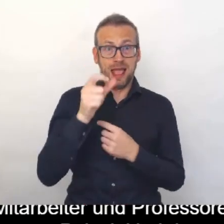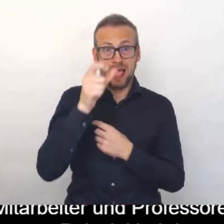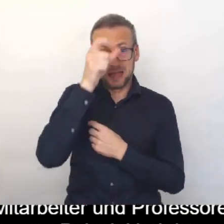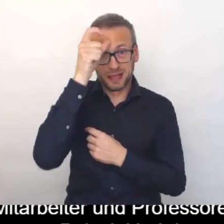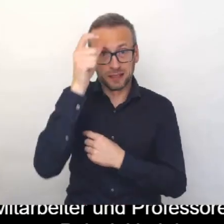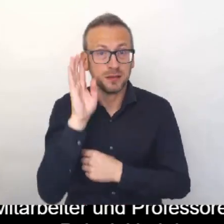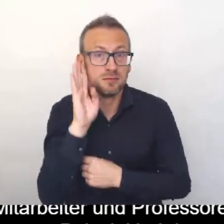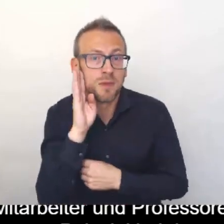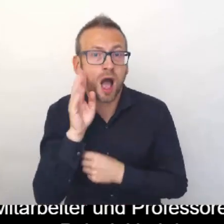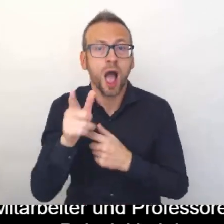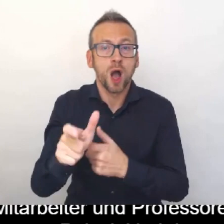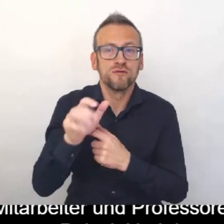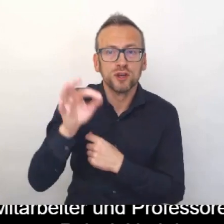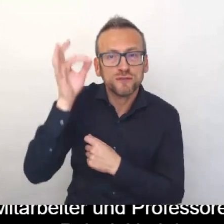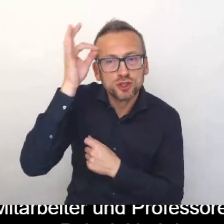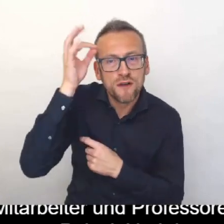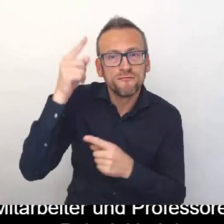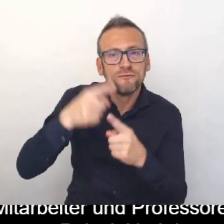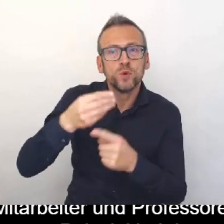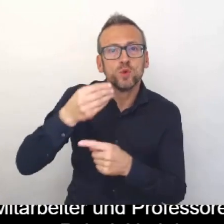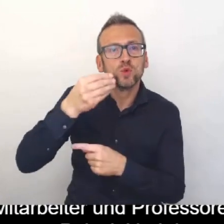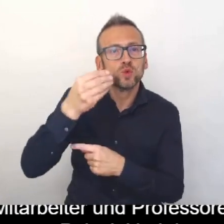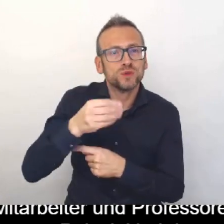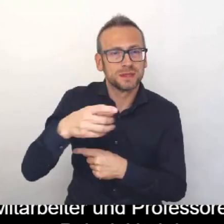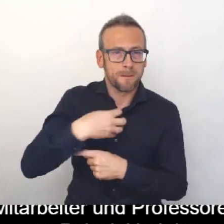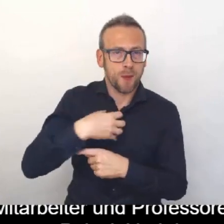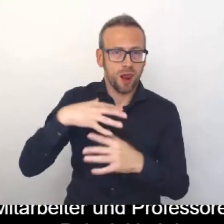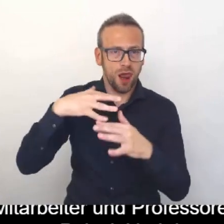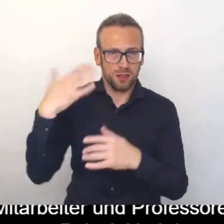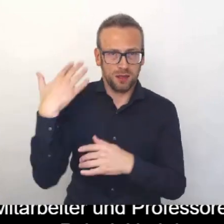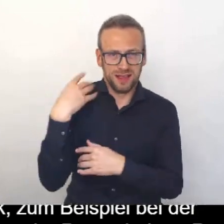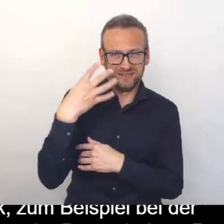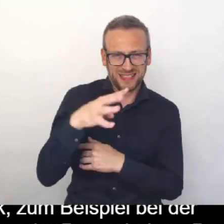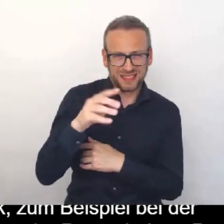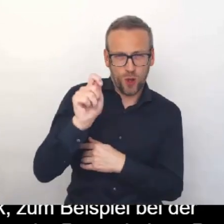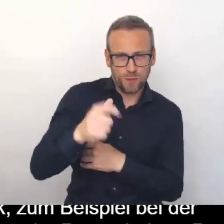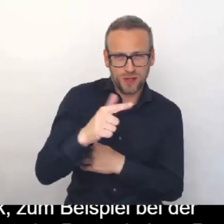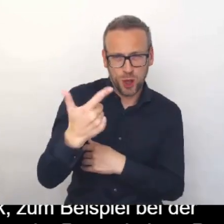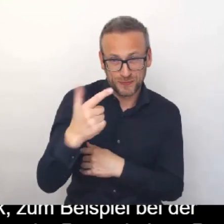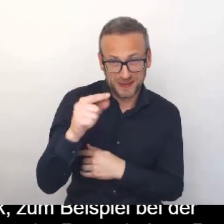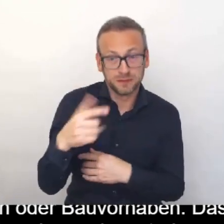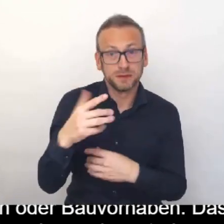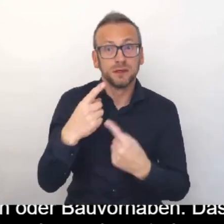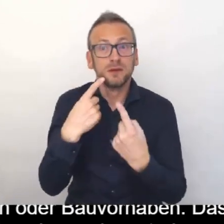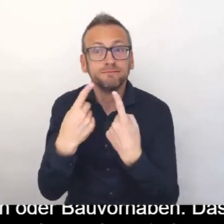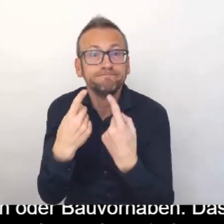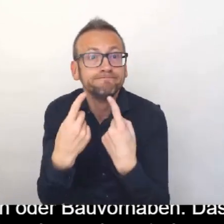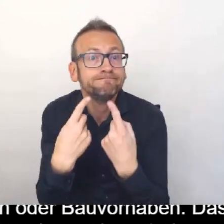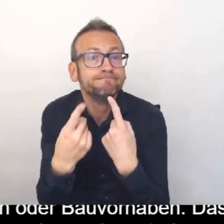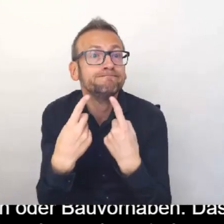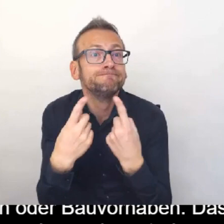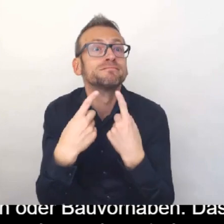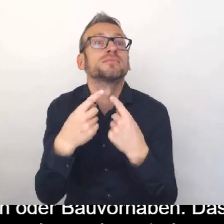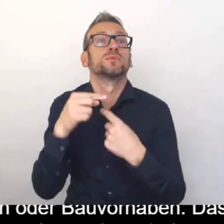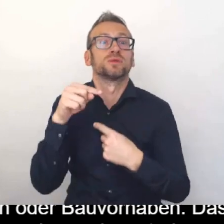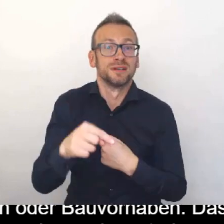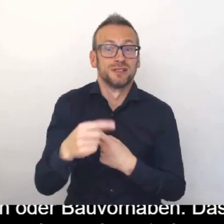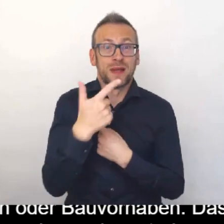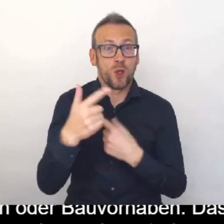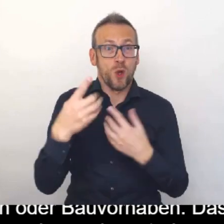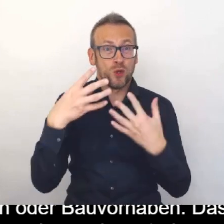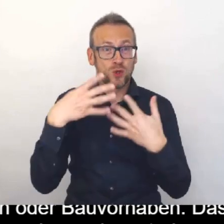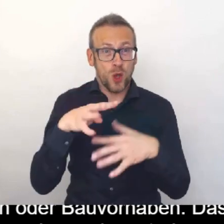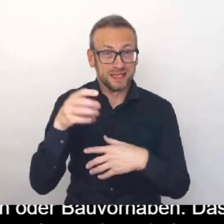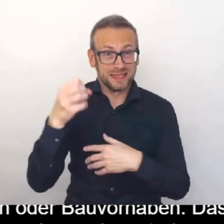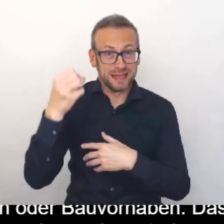des Budgets und des Lehrdeputats. Denn was für die eine Universität gilt, ist vielleicht für